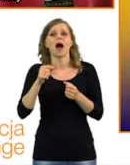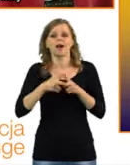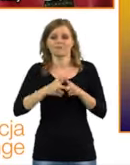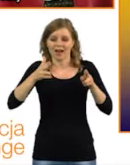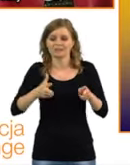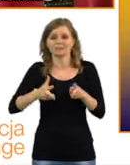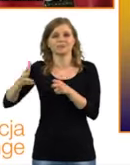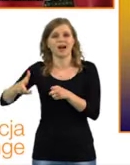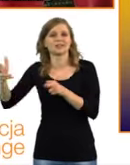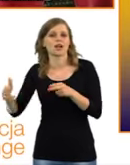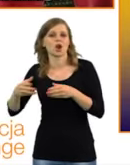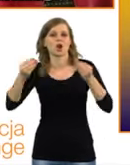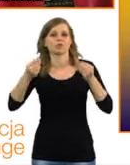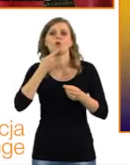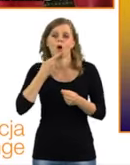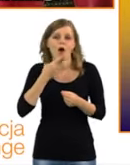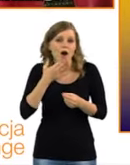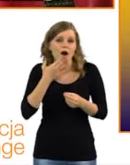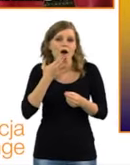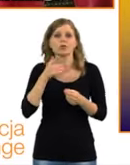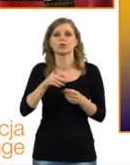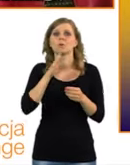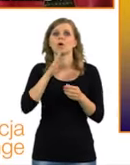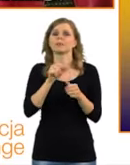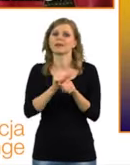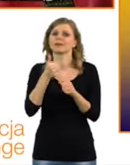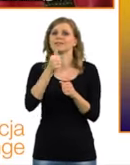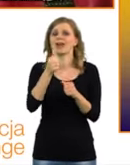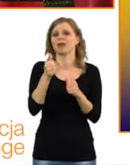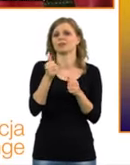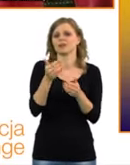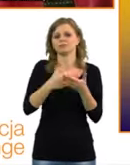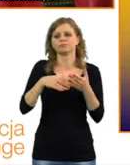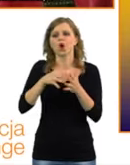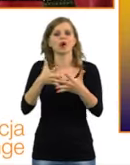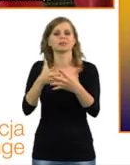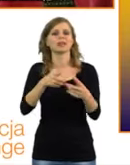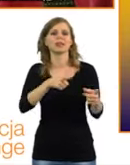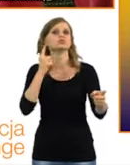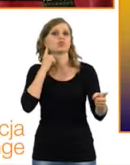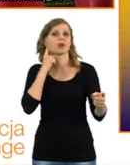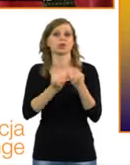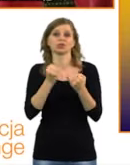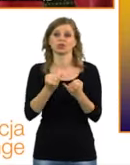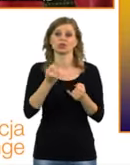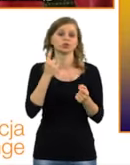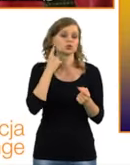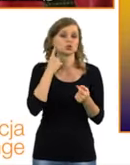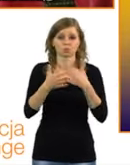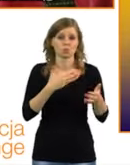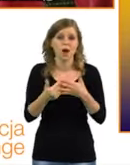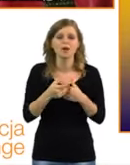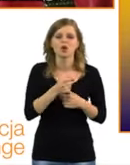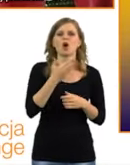i jej oceny jest jednym z elementów oceny stanu słuchu. Gdy dziecko słabo słyszy, jego mowa staje